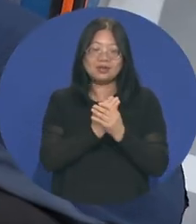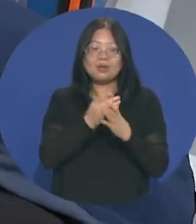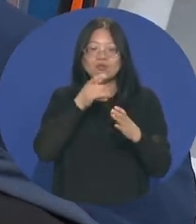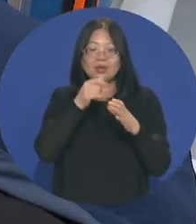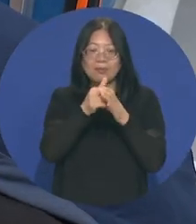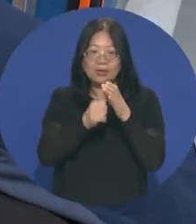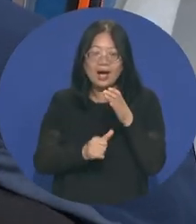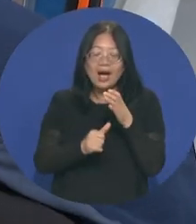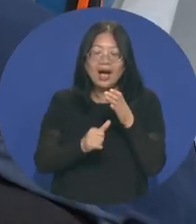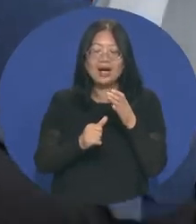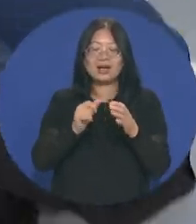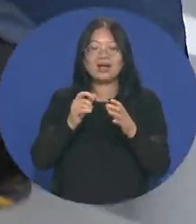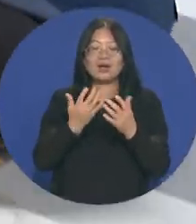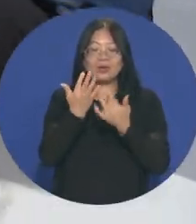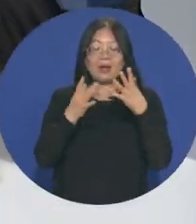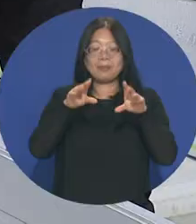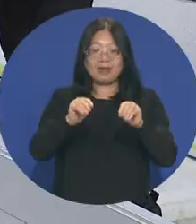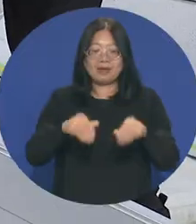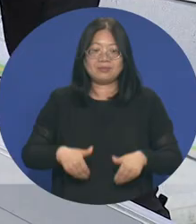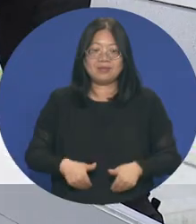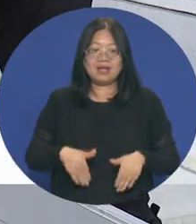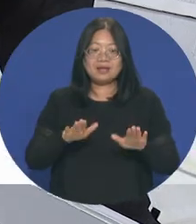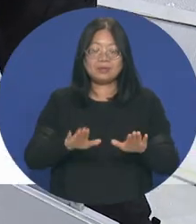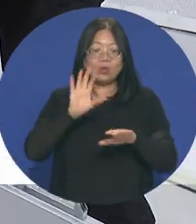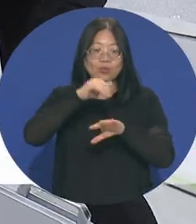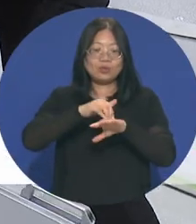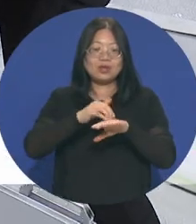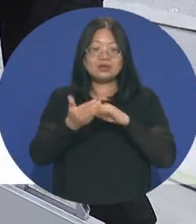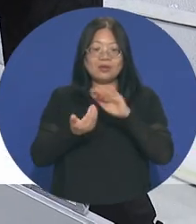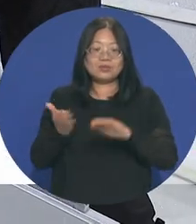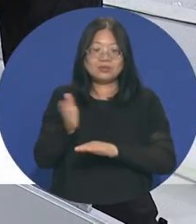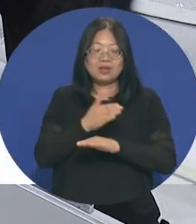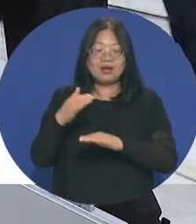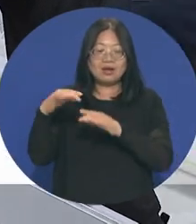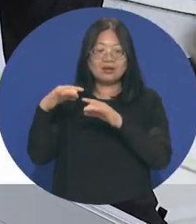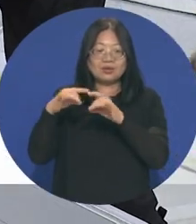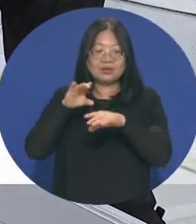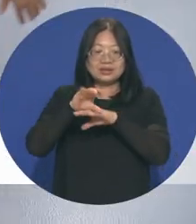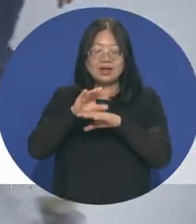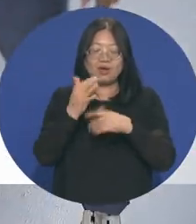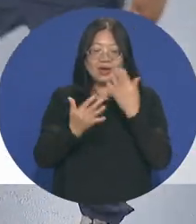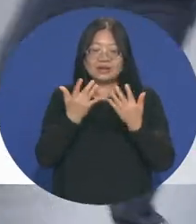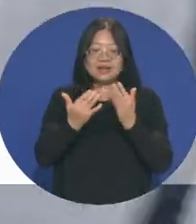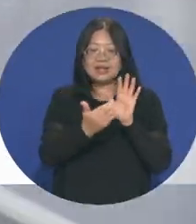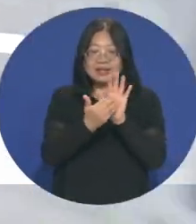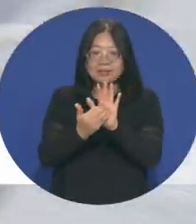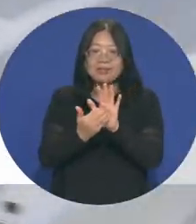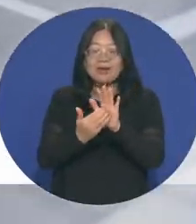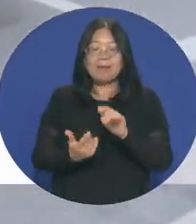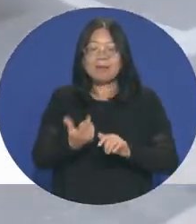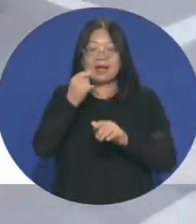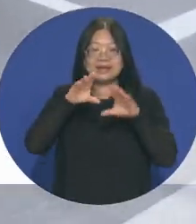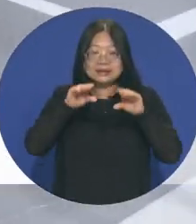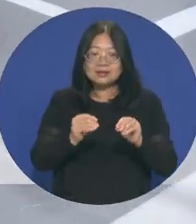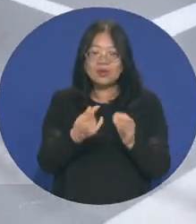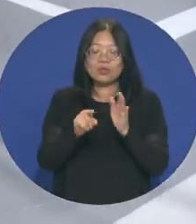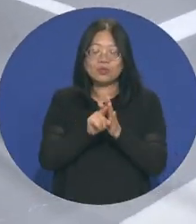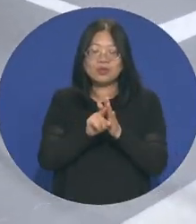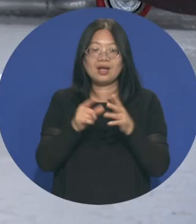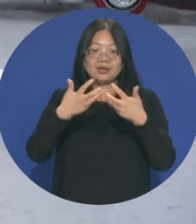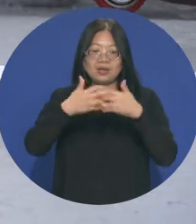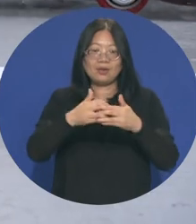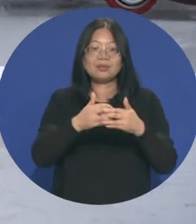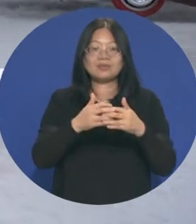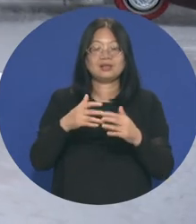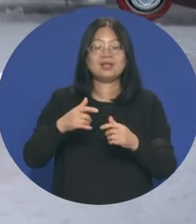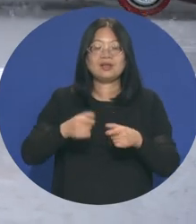침수시켜 화재를 진압해야 하기 때문입니다. 경기도는 이번 훈련 전부터 전기차 화재 예방과 빠른 진압을 위해 설비를